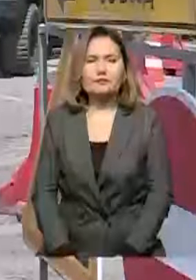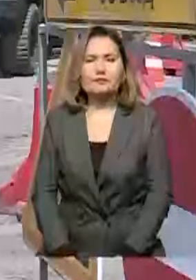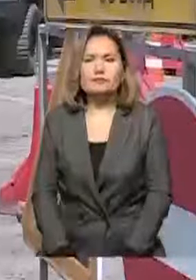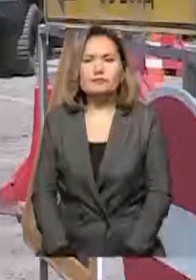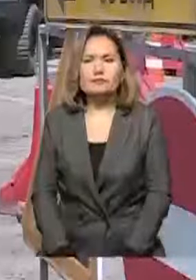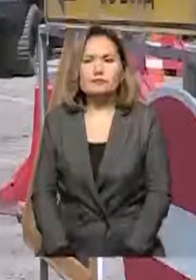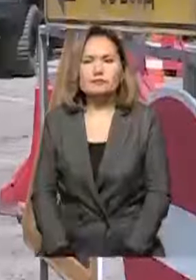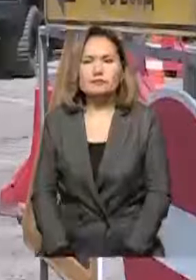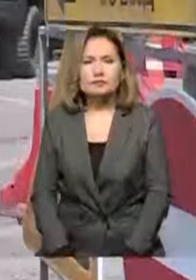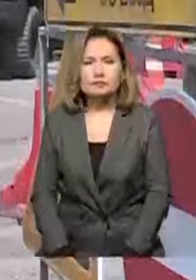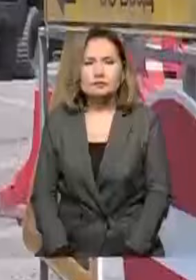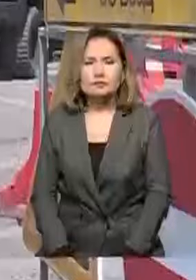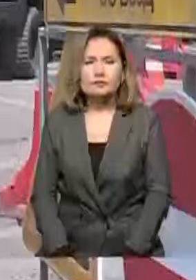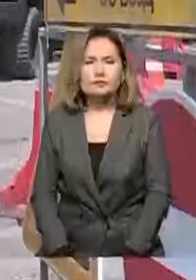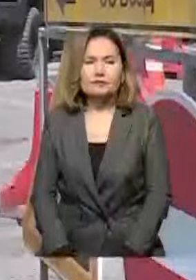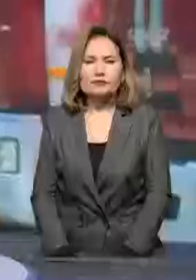Қарағанды, 24 кезек.